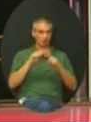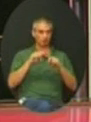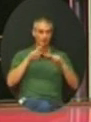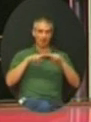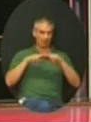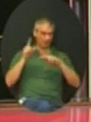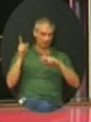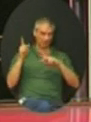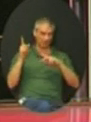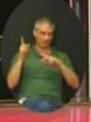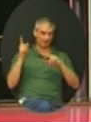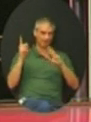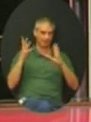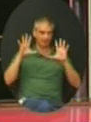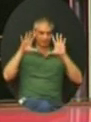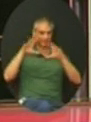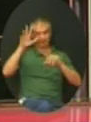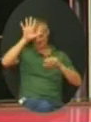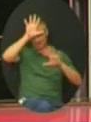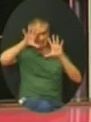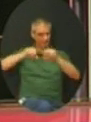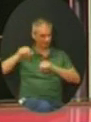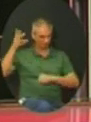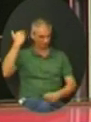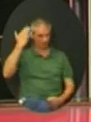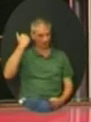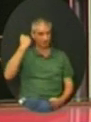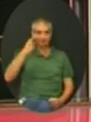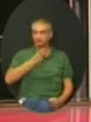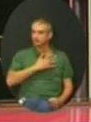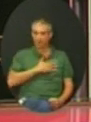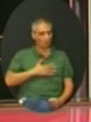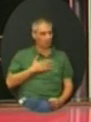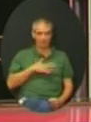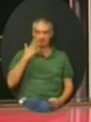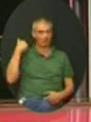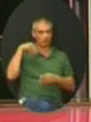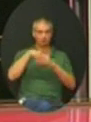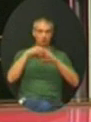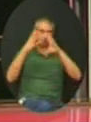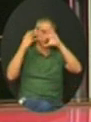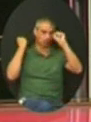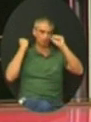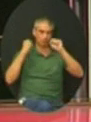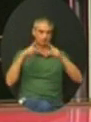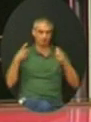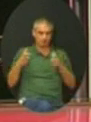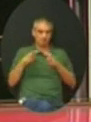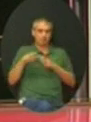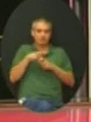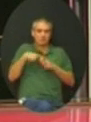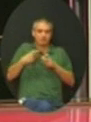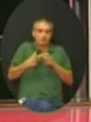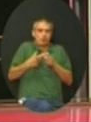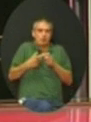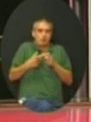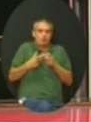לאחר מכן נכבשה. זה לא נעים להיות בשגרירות נצורה.